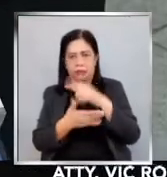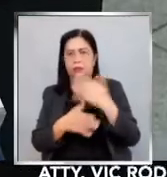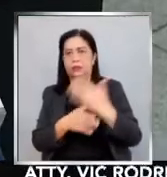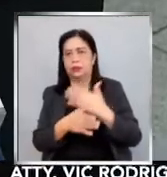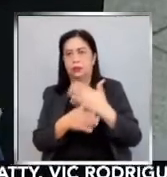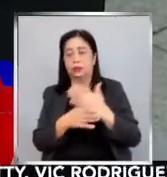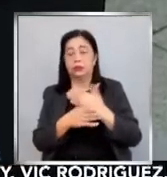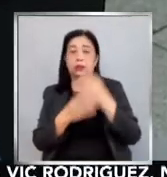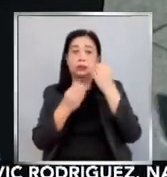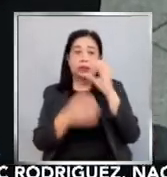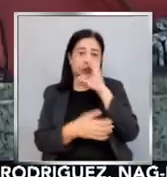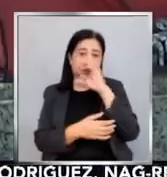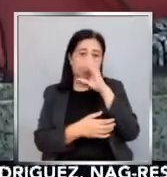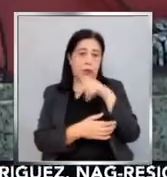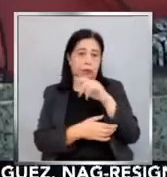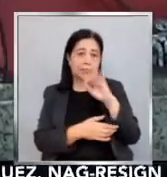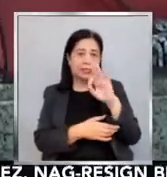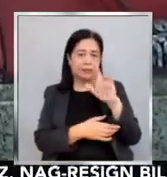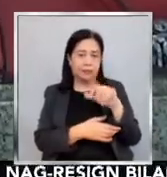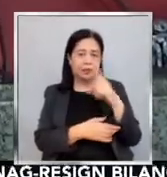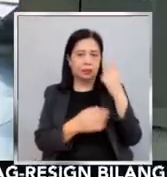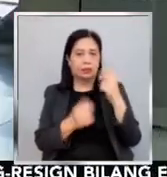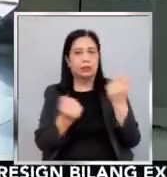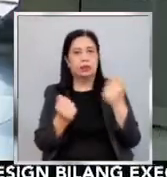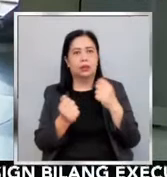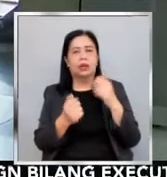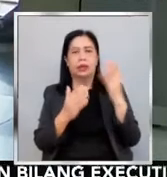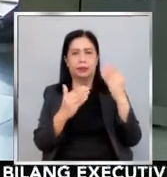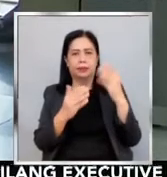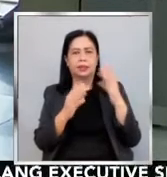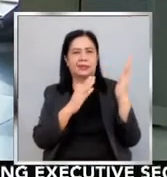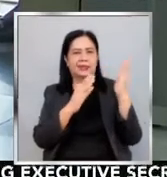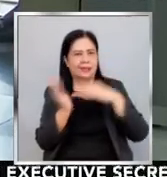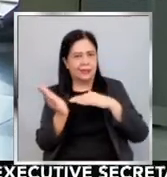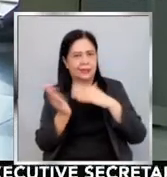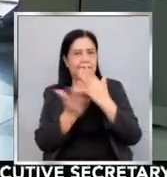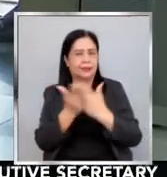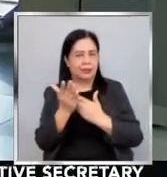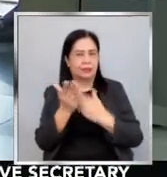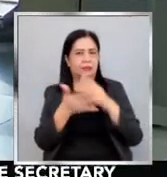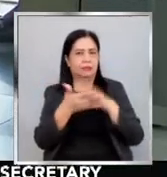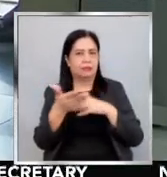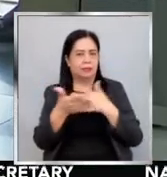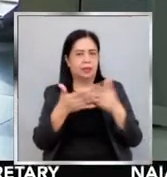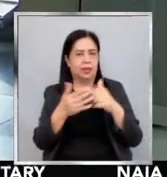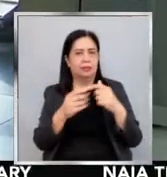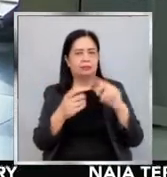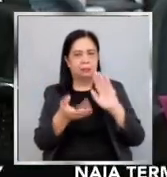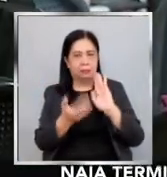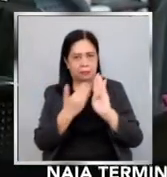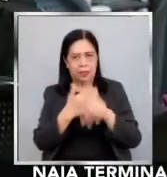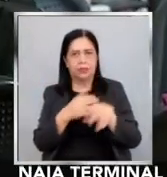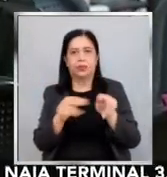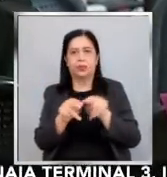Cebu Pacific sa kanilang mga pasahero pero naasahan ang delay sa ilan nilang flights habang bumabalik sa normal ang sitwasyon.